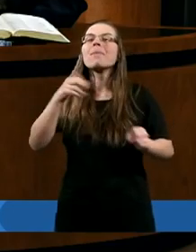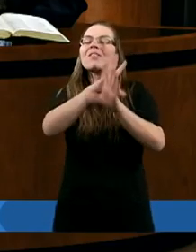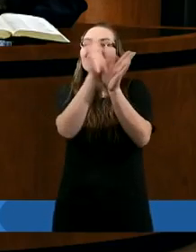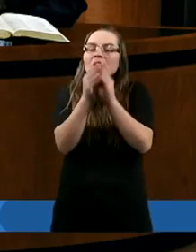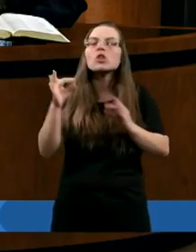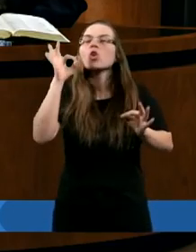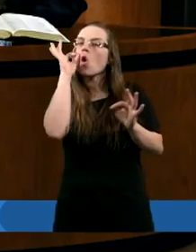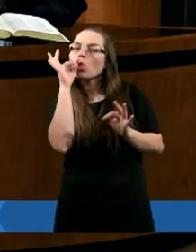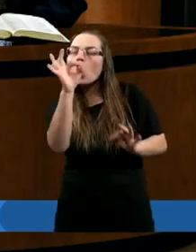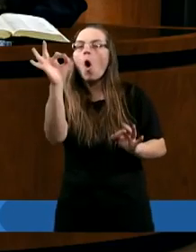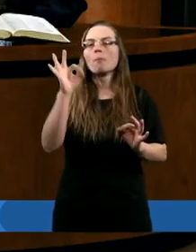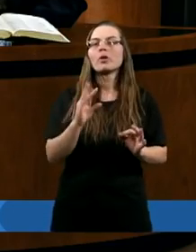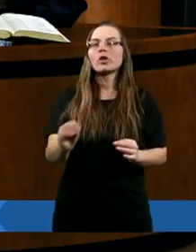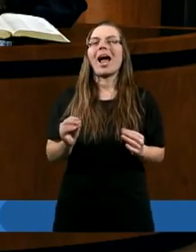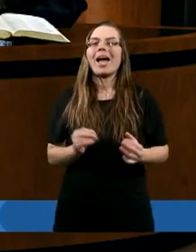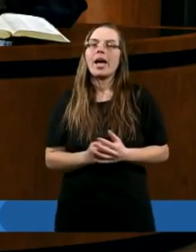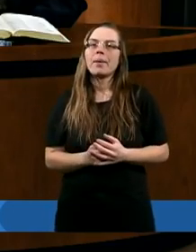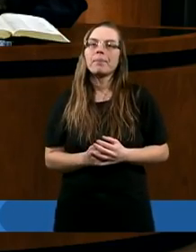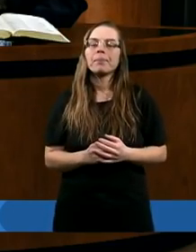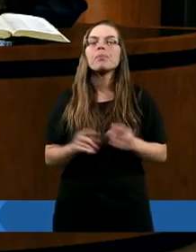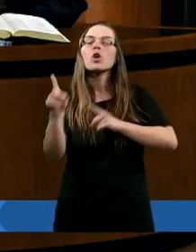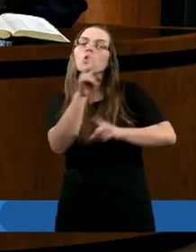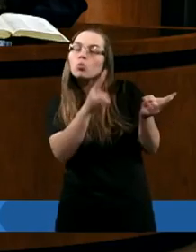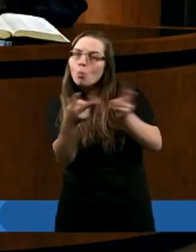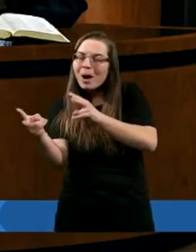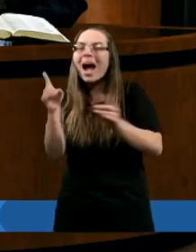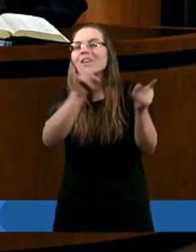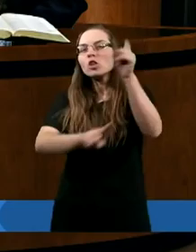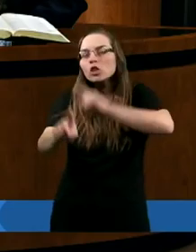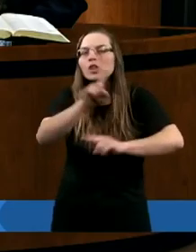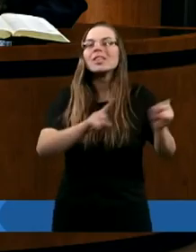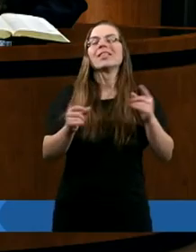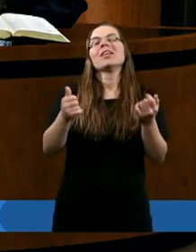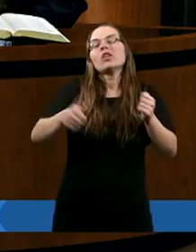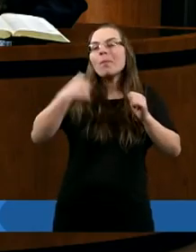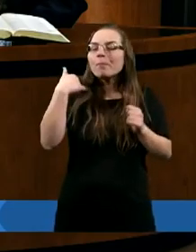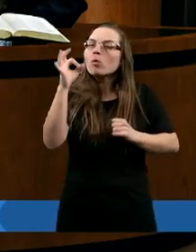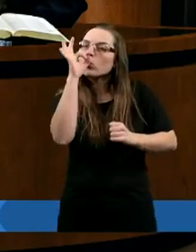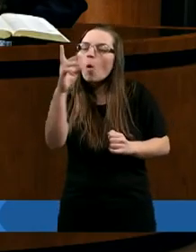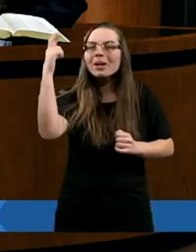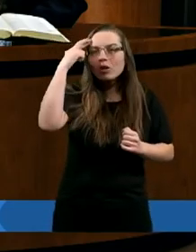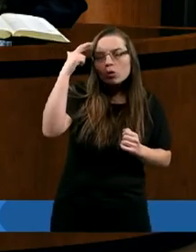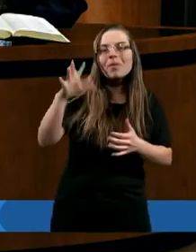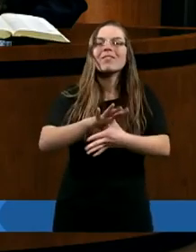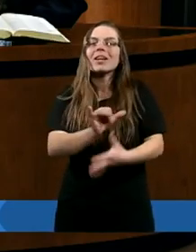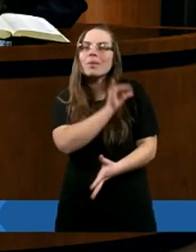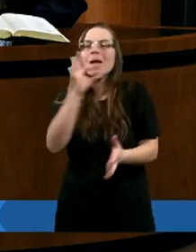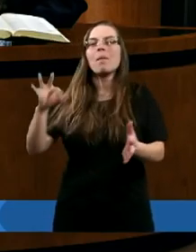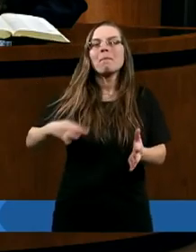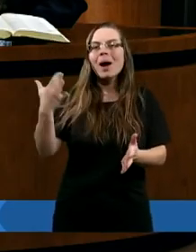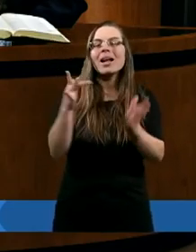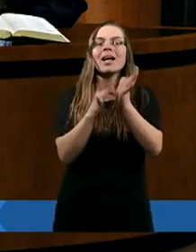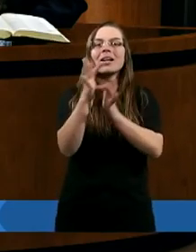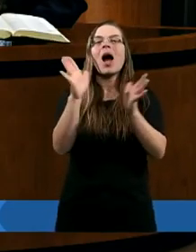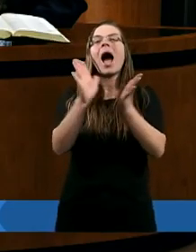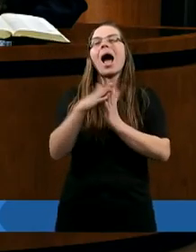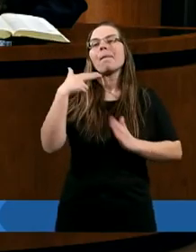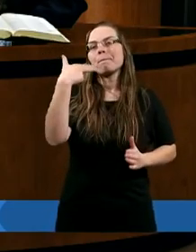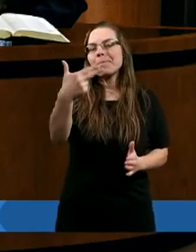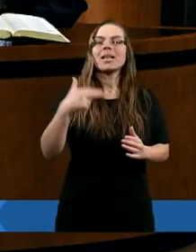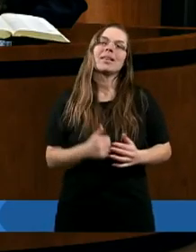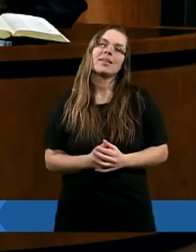wszystko dobrze tłumaczyli, aby było dobre zrozumienie. W imieniu Pana Jezusa. Amen.